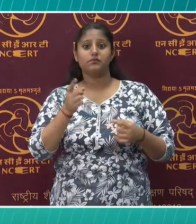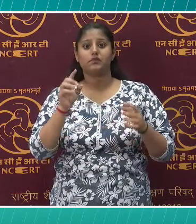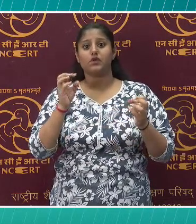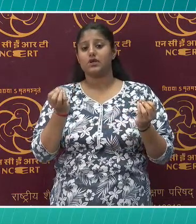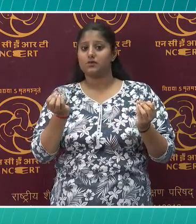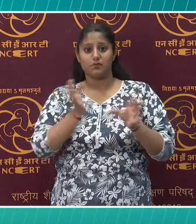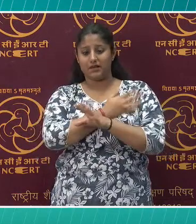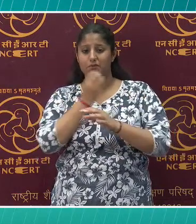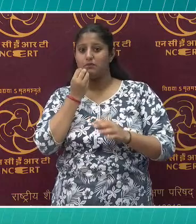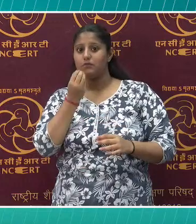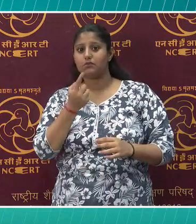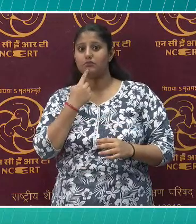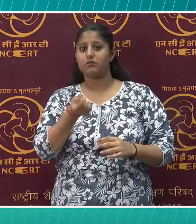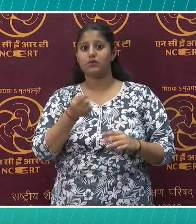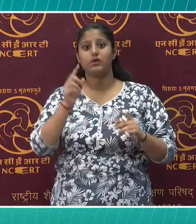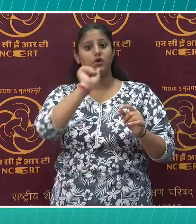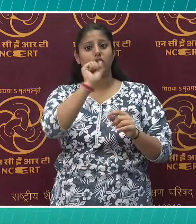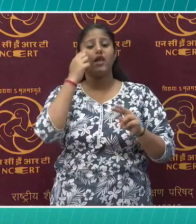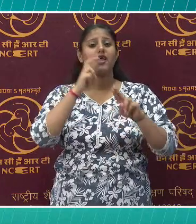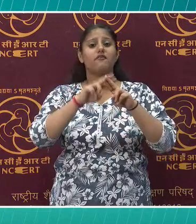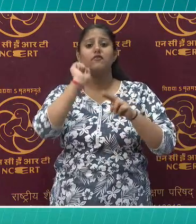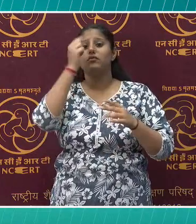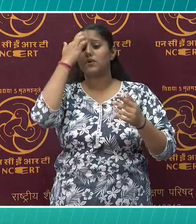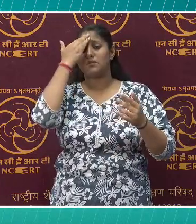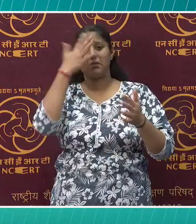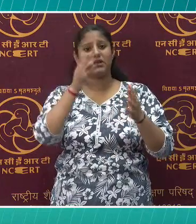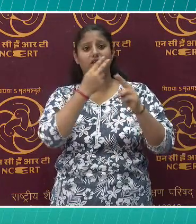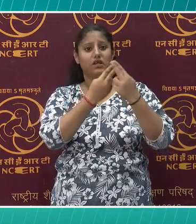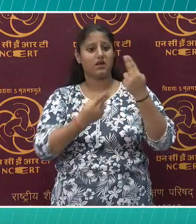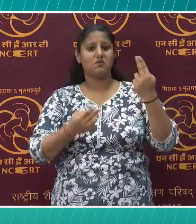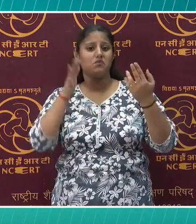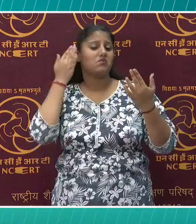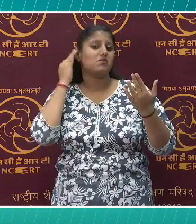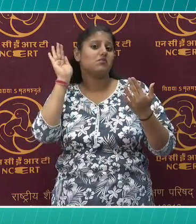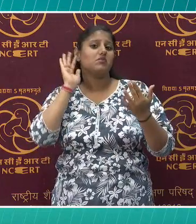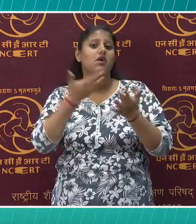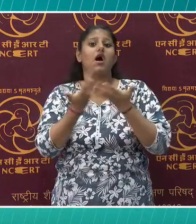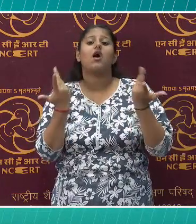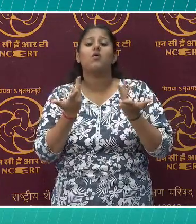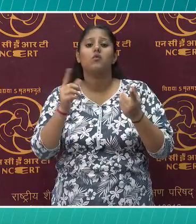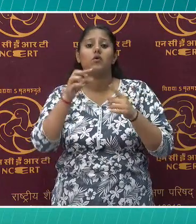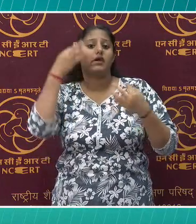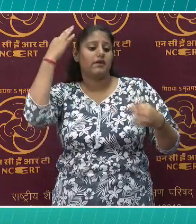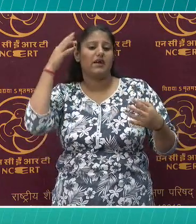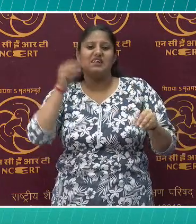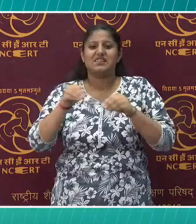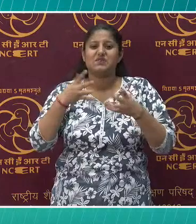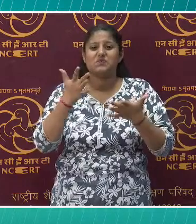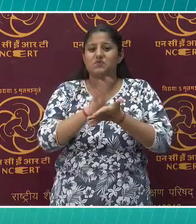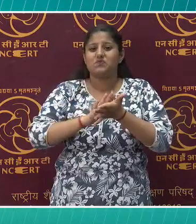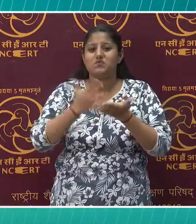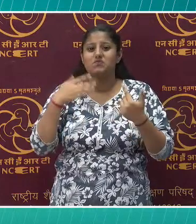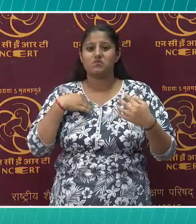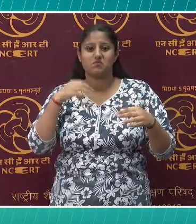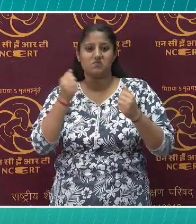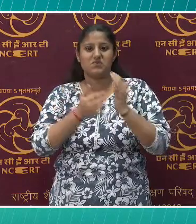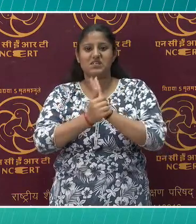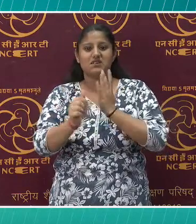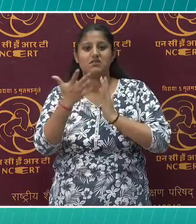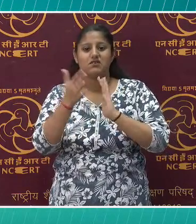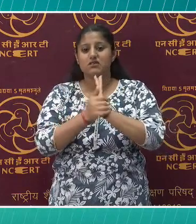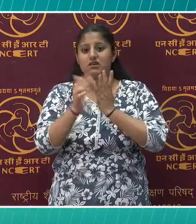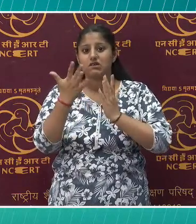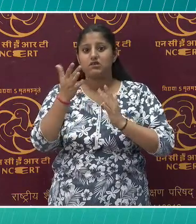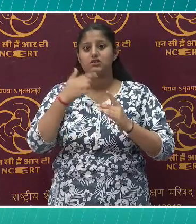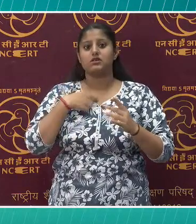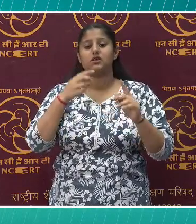beginning. Right. आपको पेंटिंग नहीं आती है, आपको म्यूज़िक सुर में गाना नहीं आता है, आपको डांस में आप मूवमेंट ठीक से नहीं कर रहे हैं, थिएटर में आप